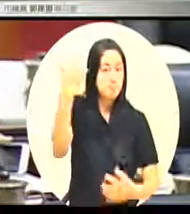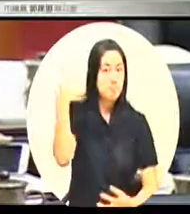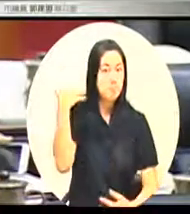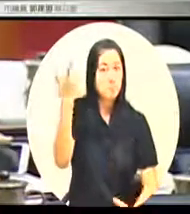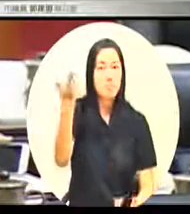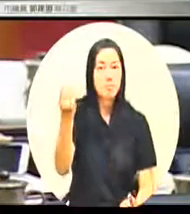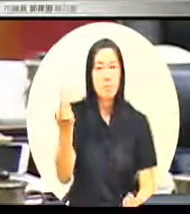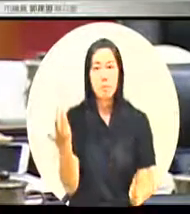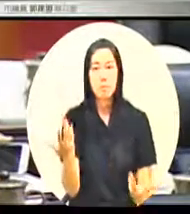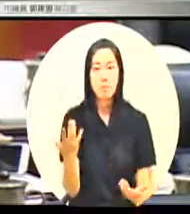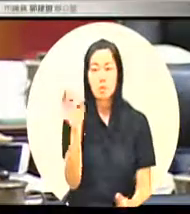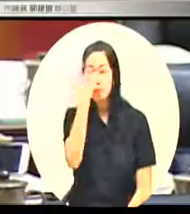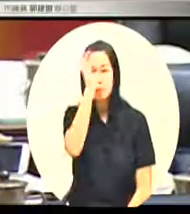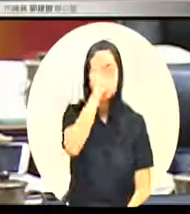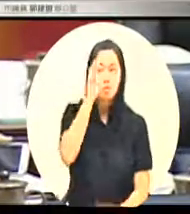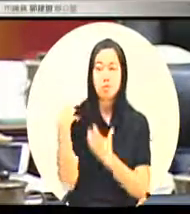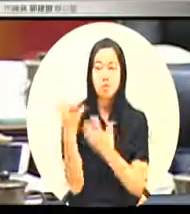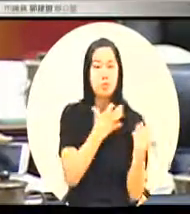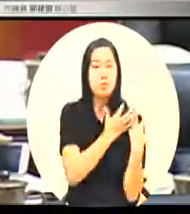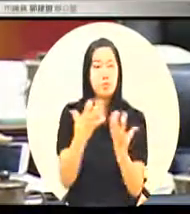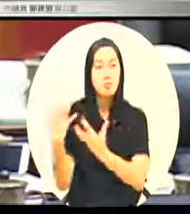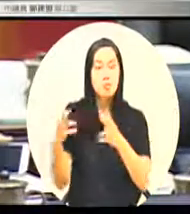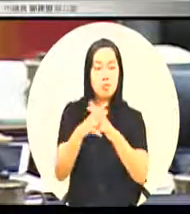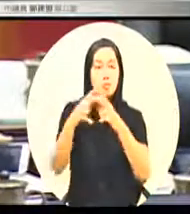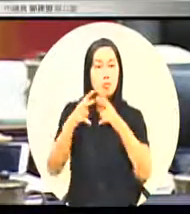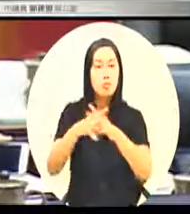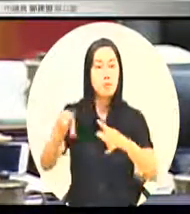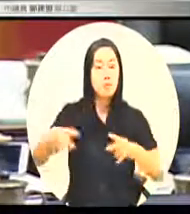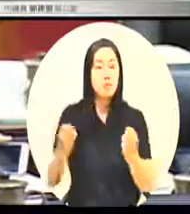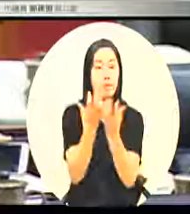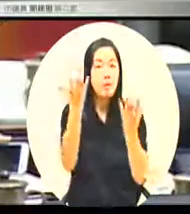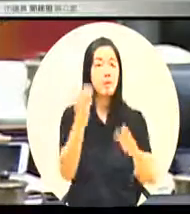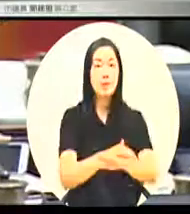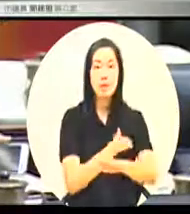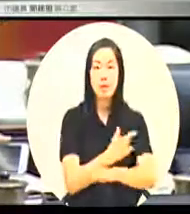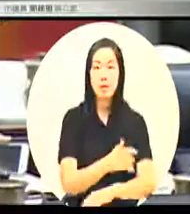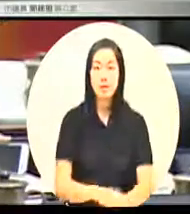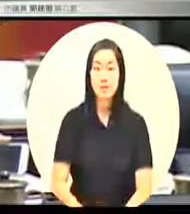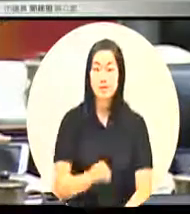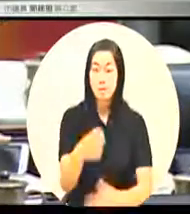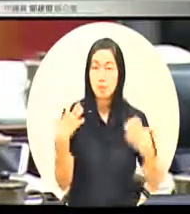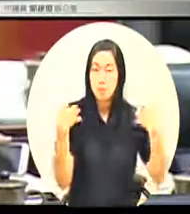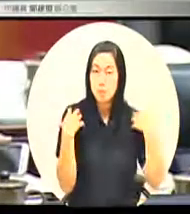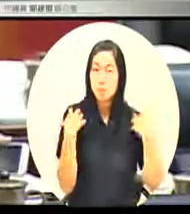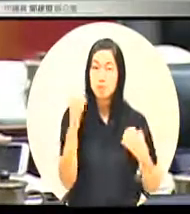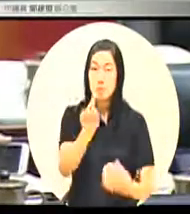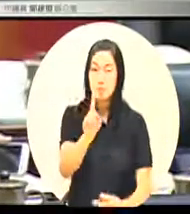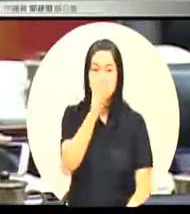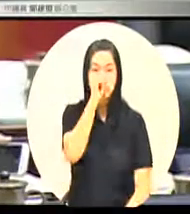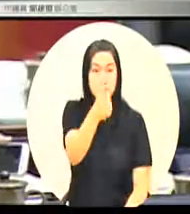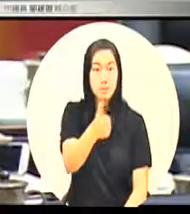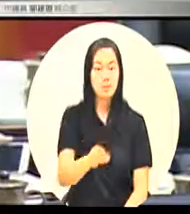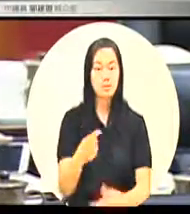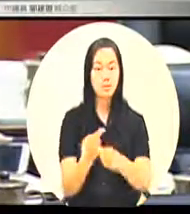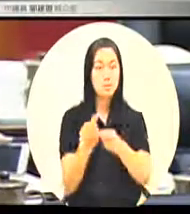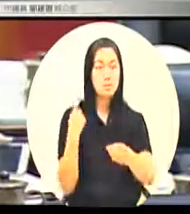马车大家都要冤家的情形就袂阁发生啊。所以一打起来有啥物好处？伫去年的